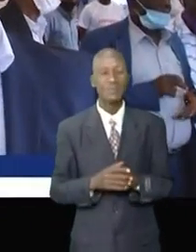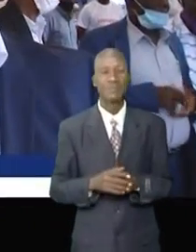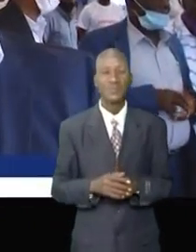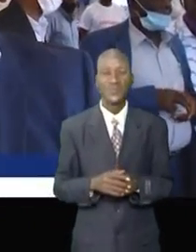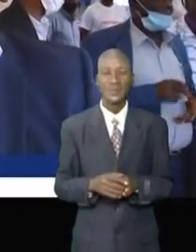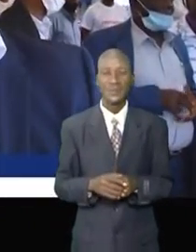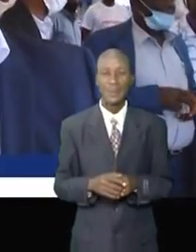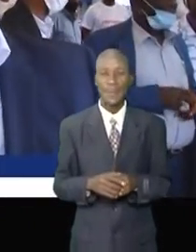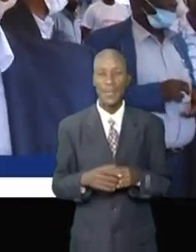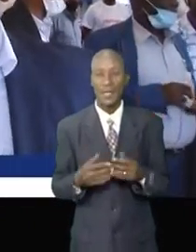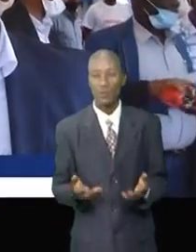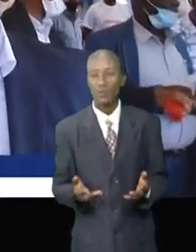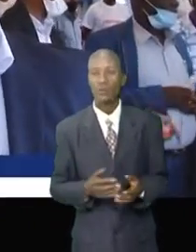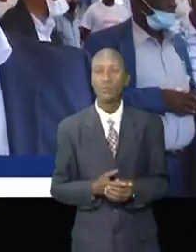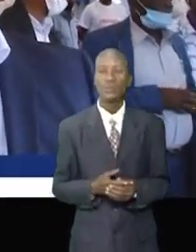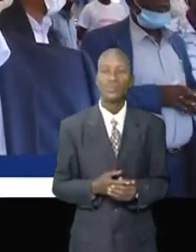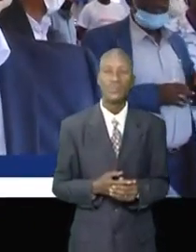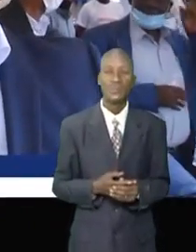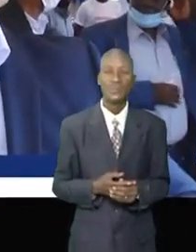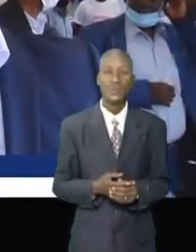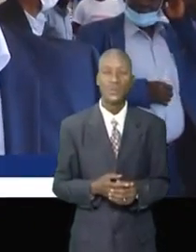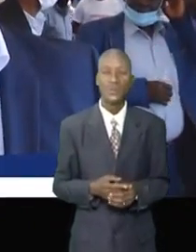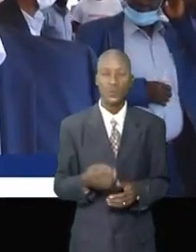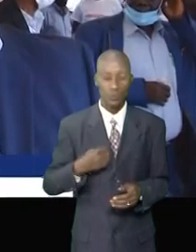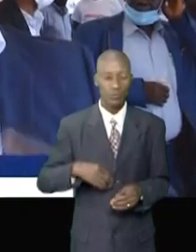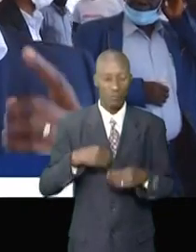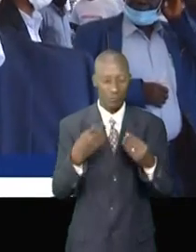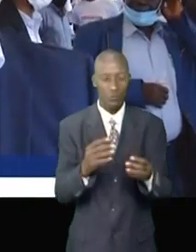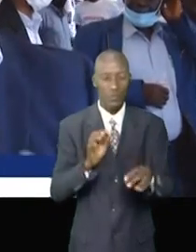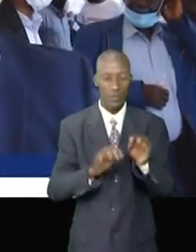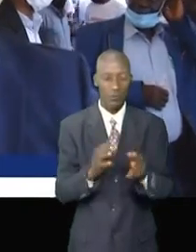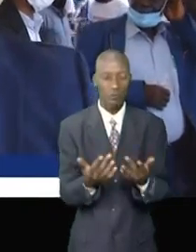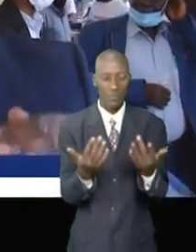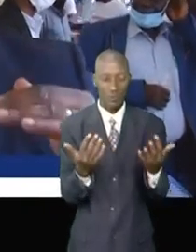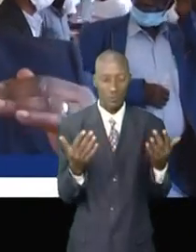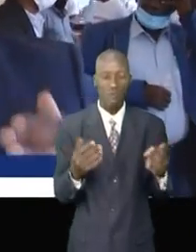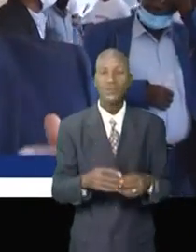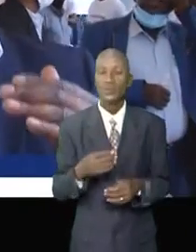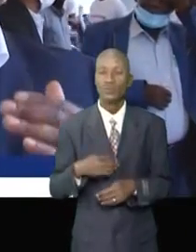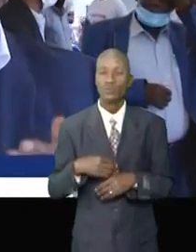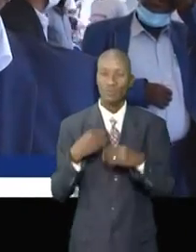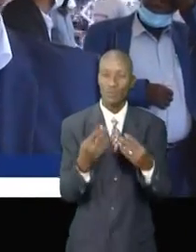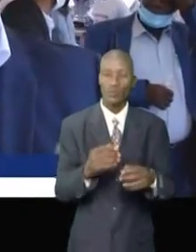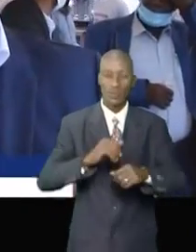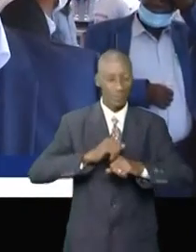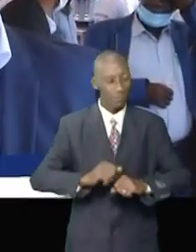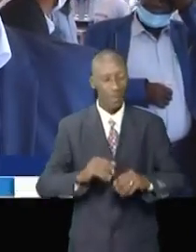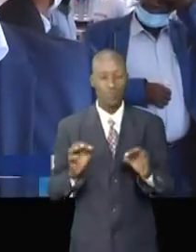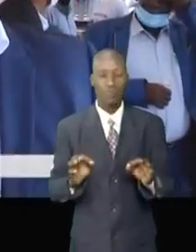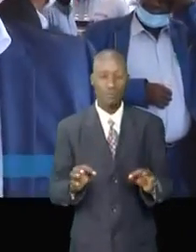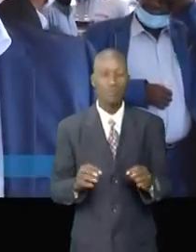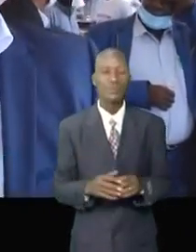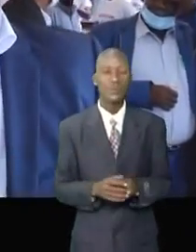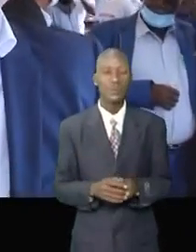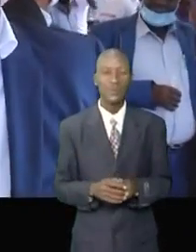salle informatique d'une vingtaine d'ordinateurs avec un rétroprojecteur et surtout des panneaux voltaïques qui vont permettre en